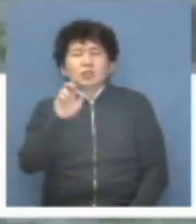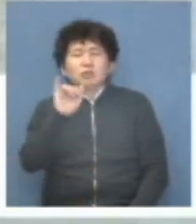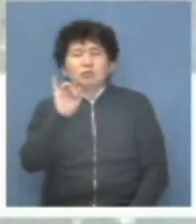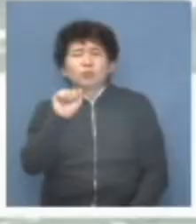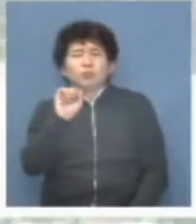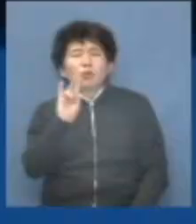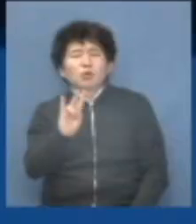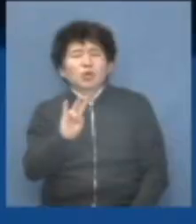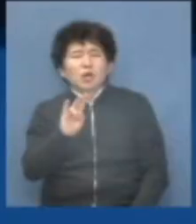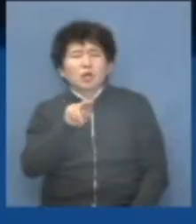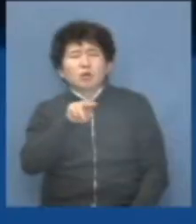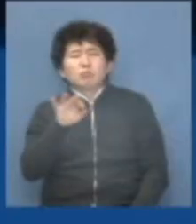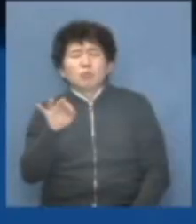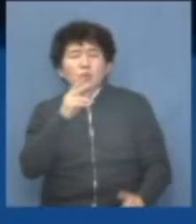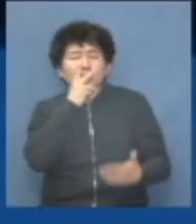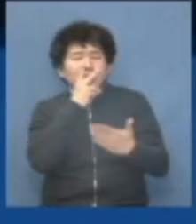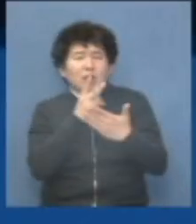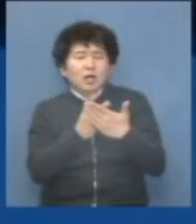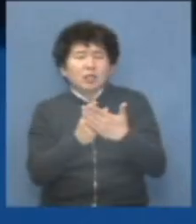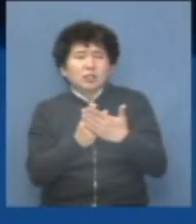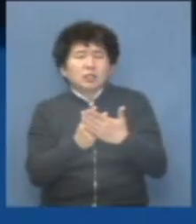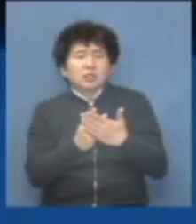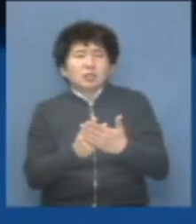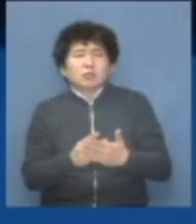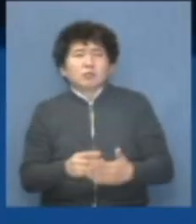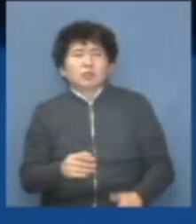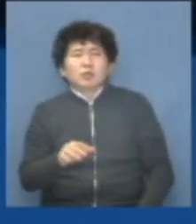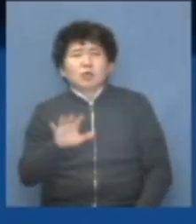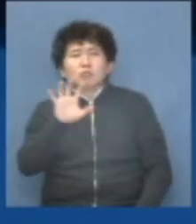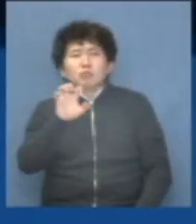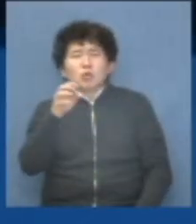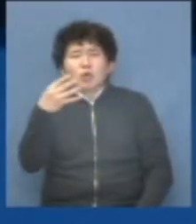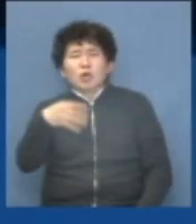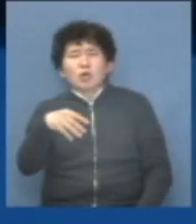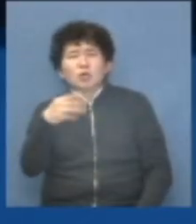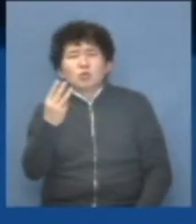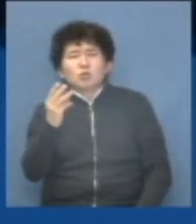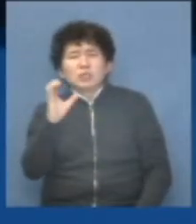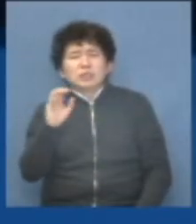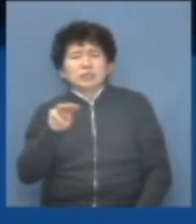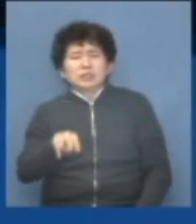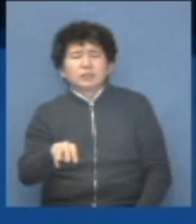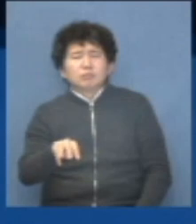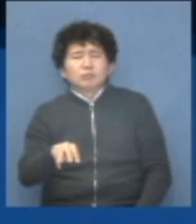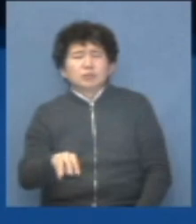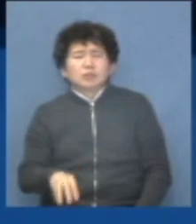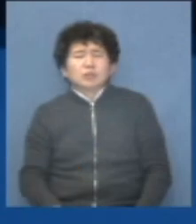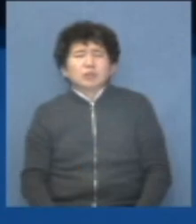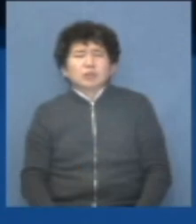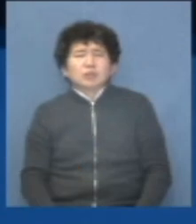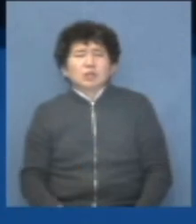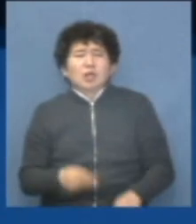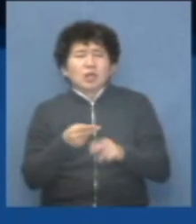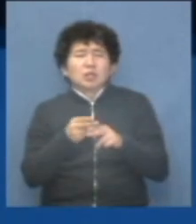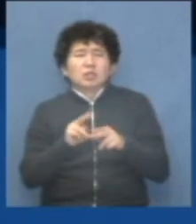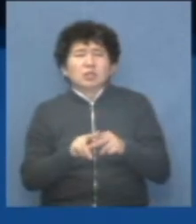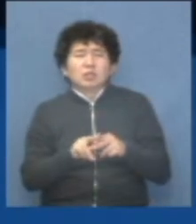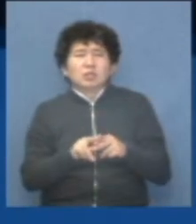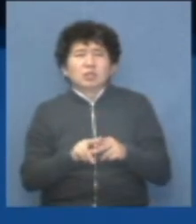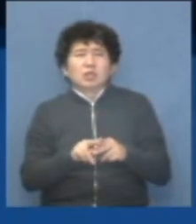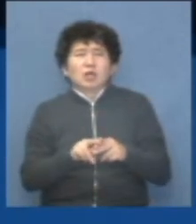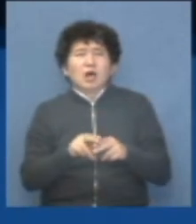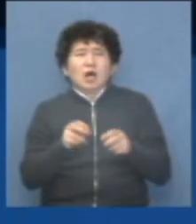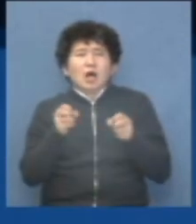көрсеткіш бойынша Қарай Ертіс өзенінің деңгейі 543 сантиметрді құрап отыр. Бұл қауіпті деңгейден